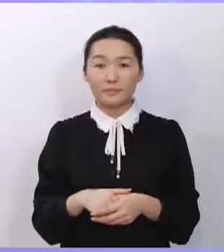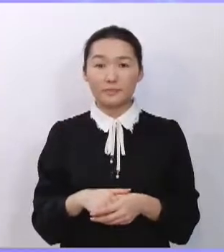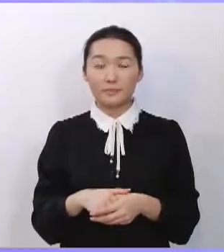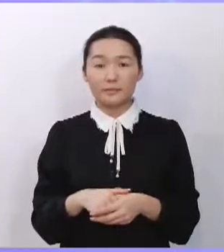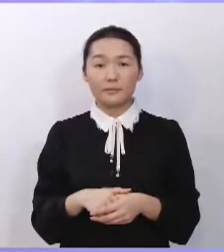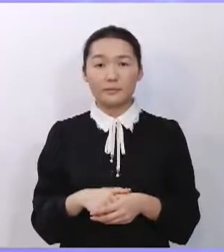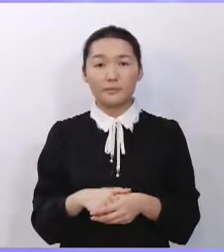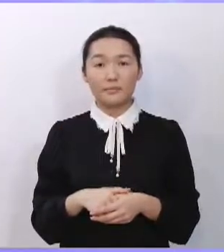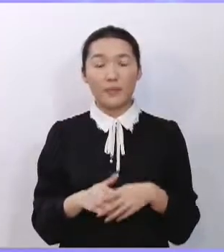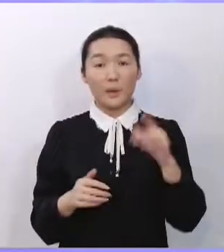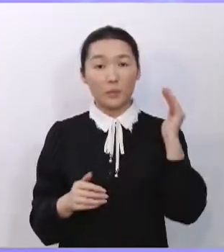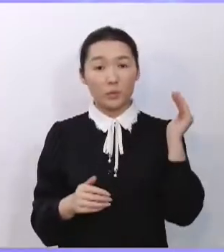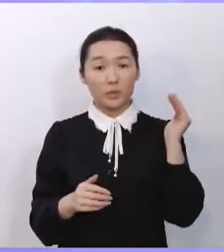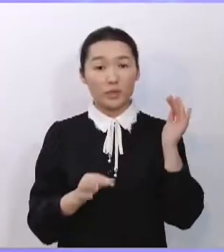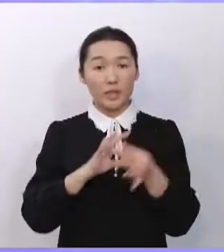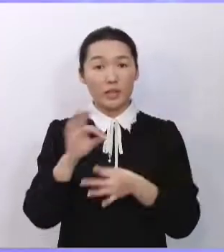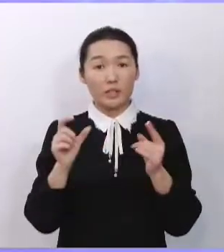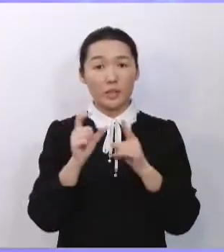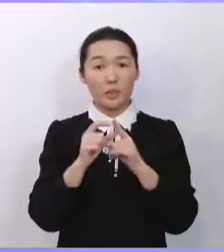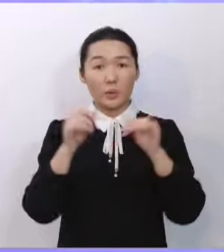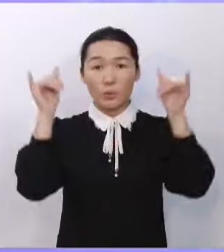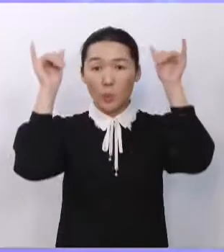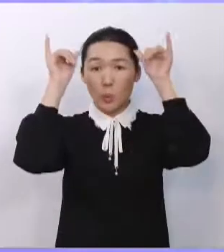Ал эми бул жерде ашыкча сөз уй.